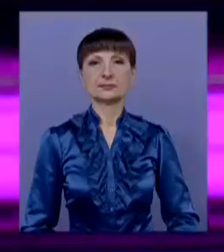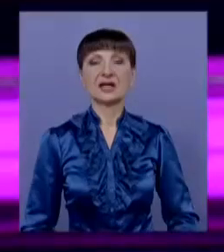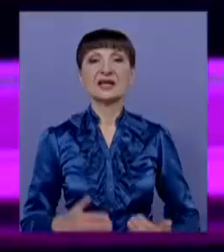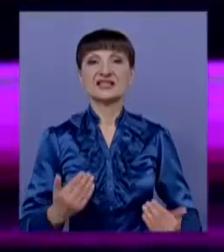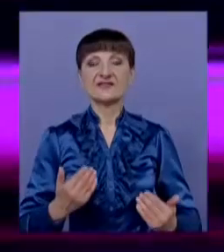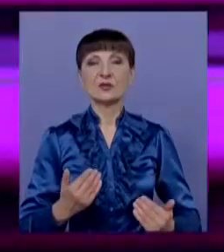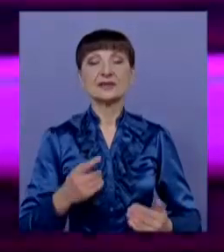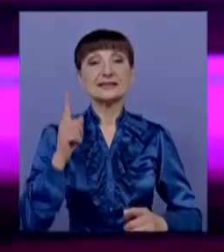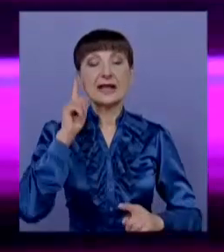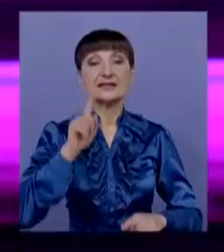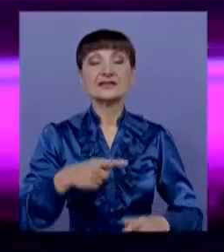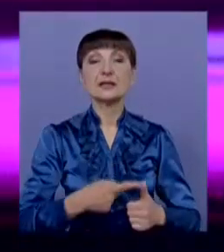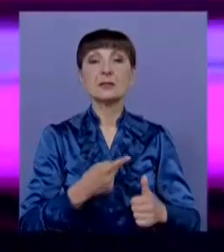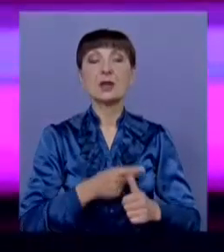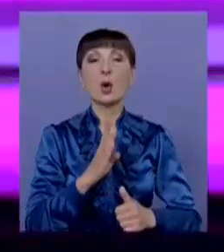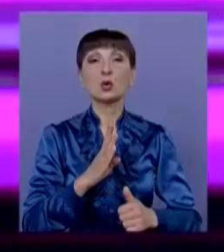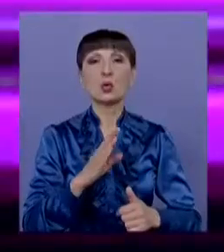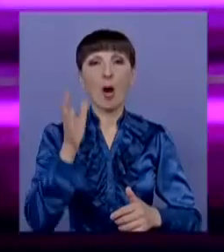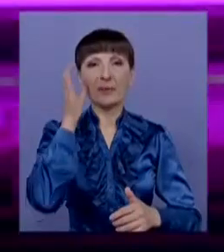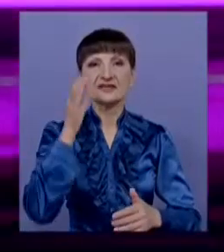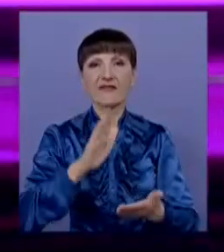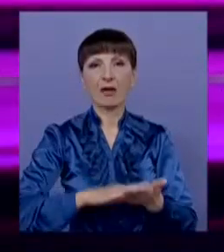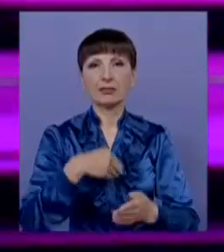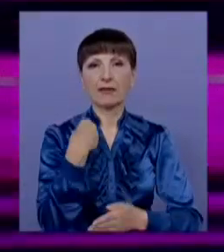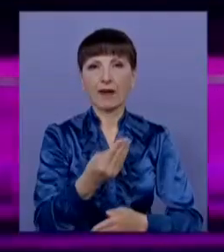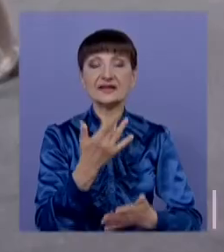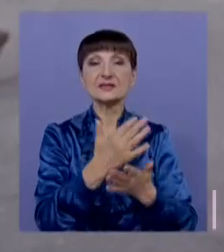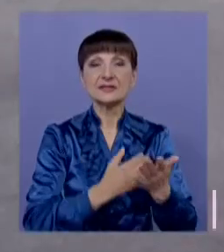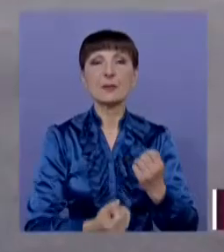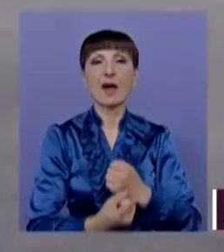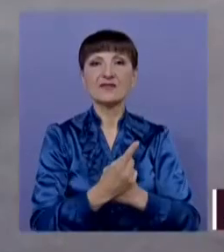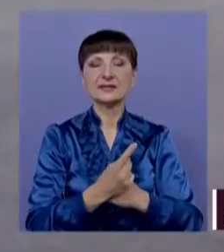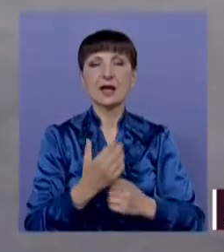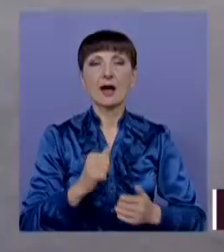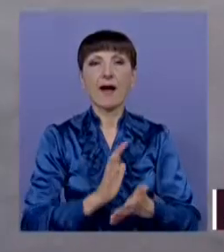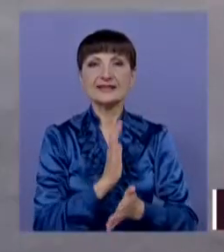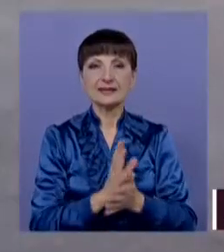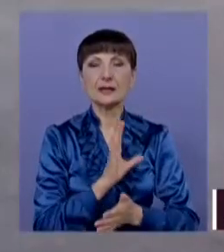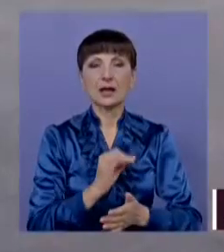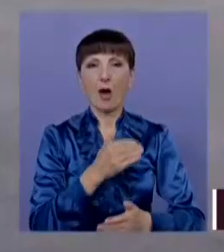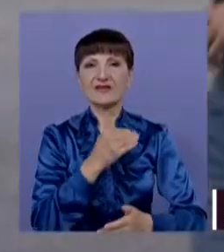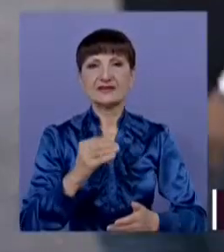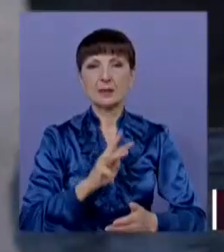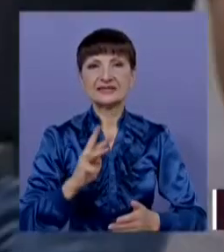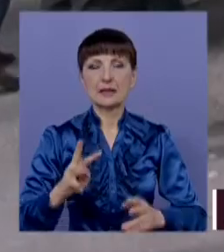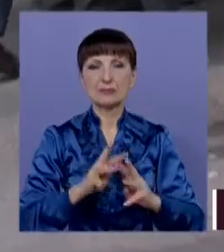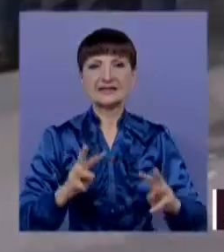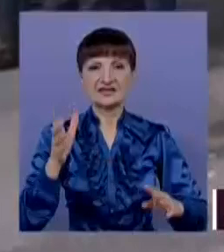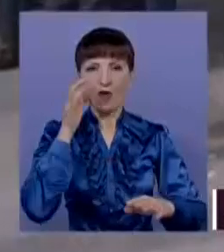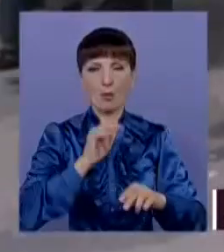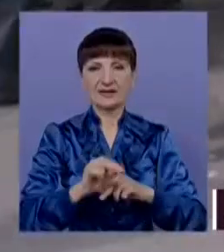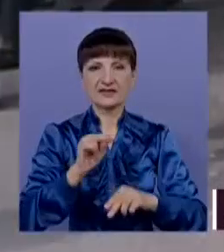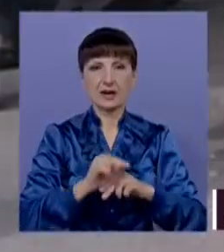Сегодня стали известны имена обладателей образовательных грантов. Список появился на страницах газеты и на официальном сайте Министерства